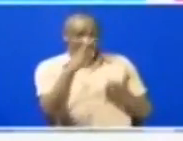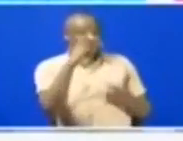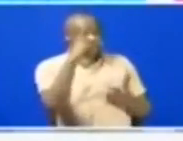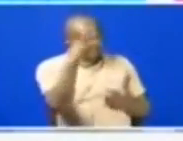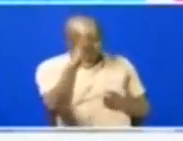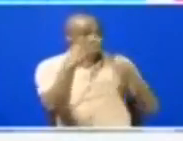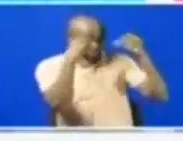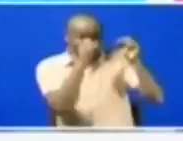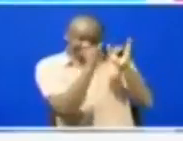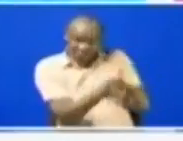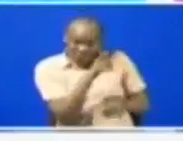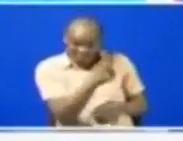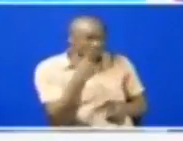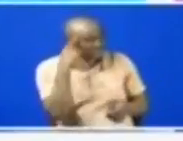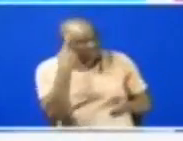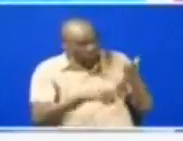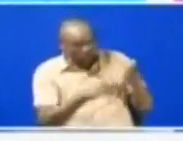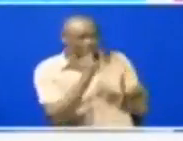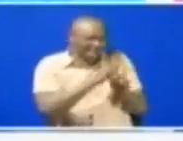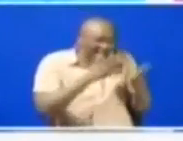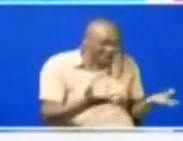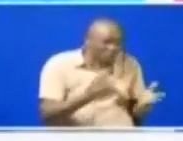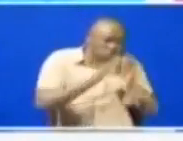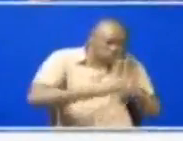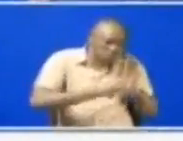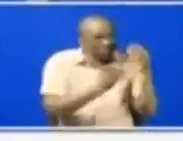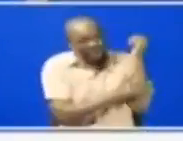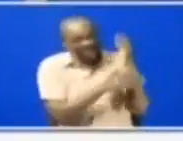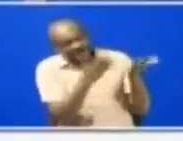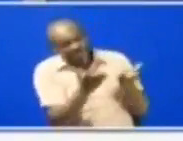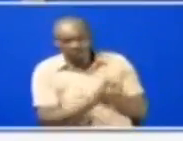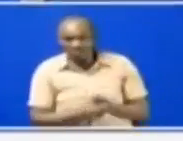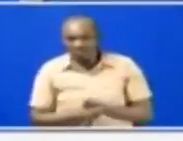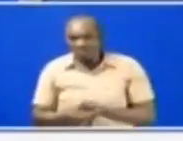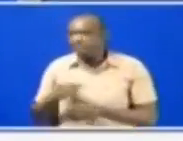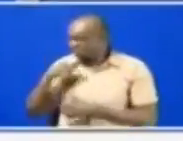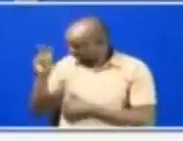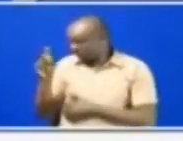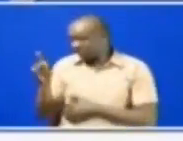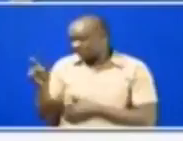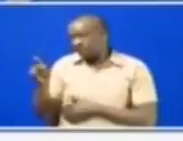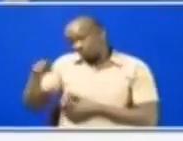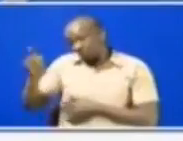kwa sasa utaurate vipi, utasema nini kuhusiana na utendakazi wa naona at least